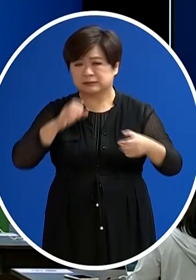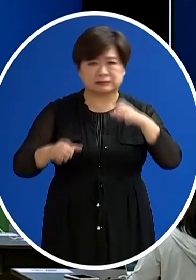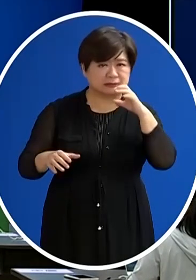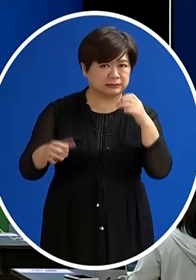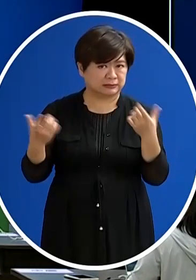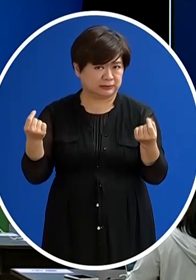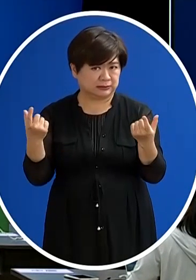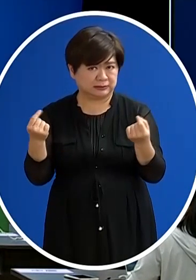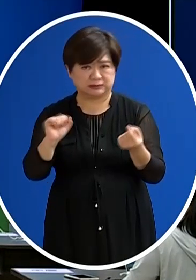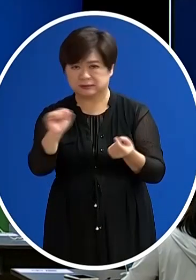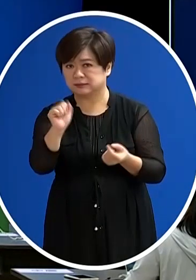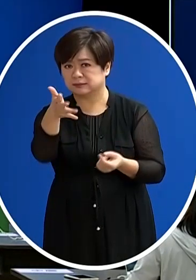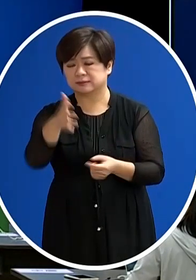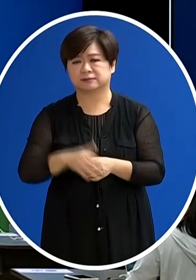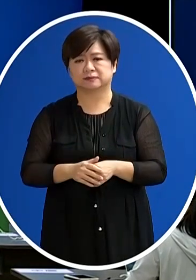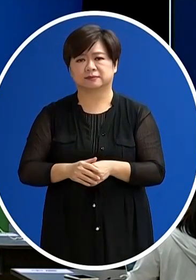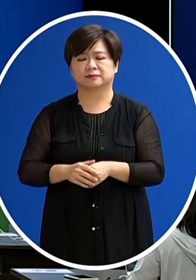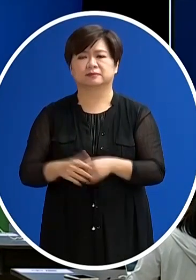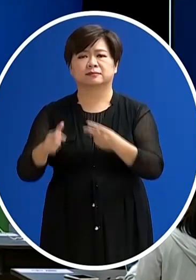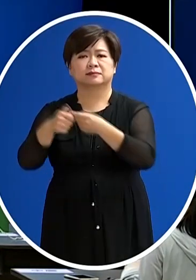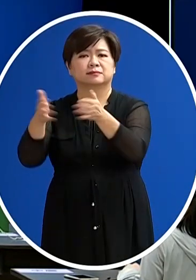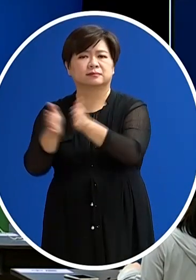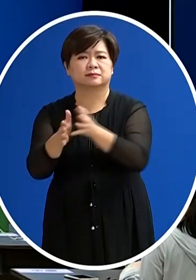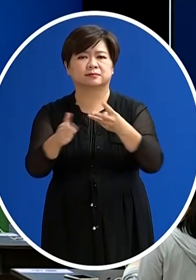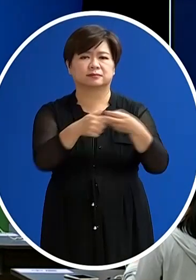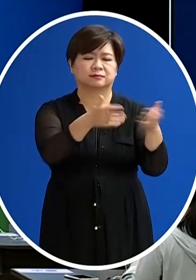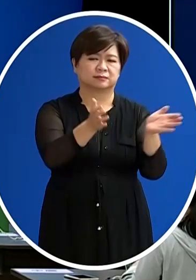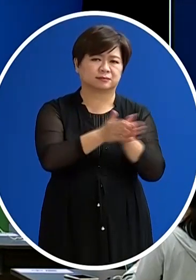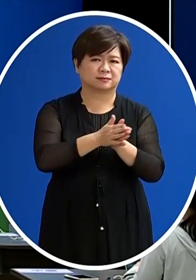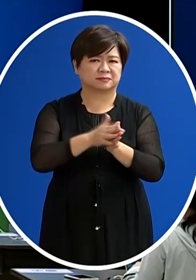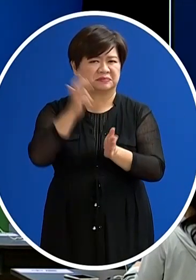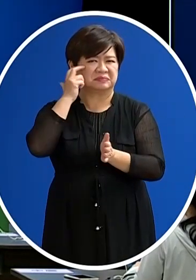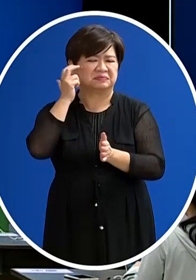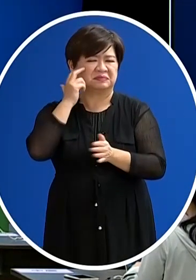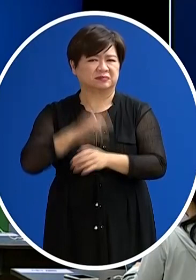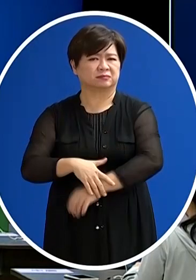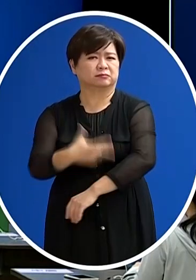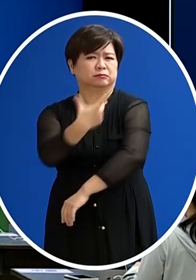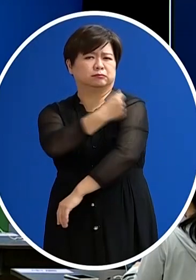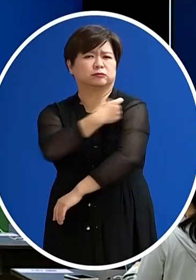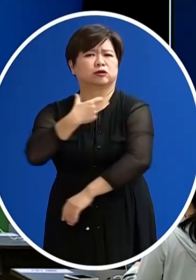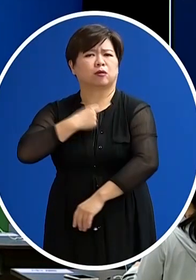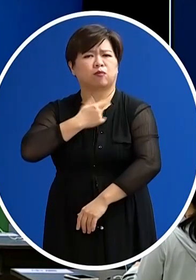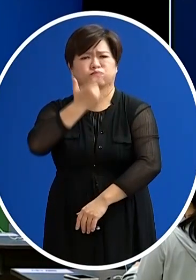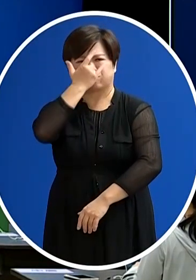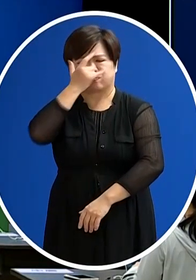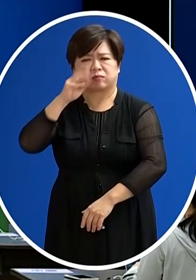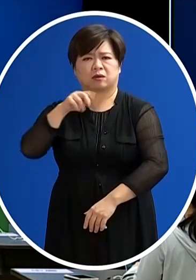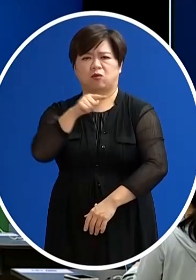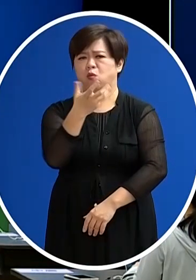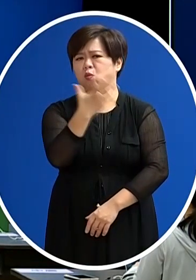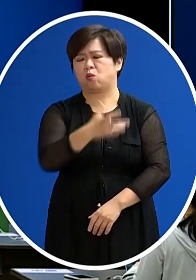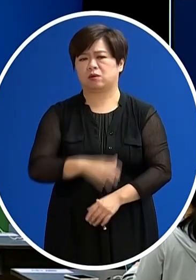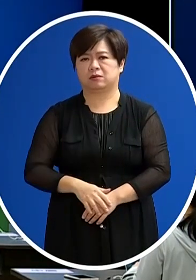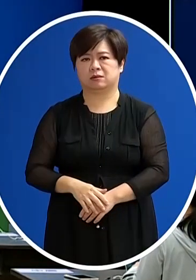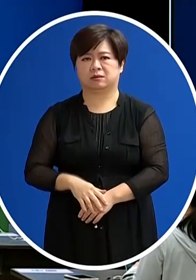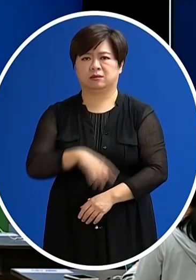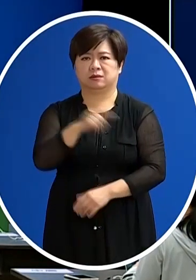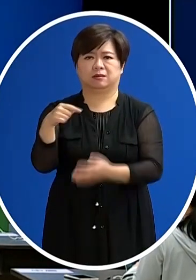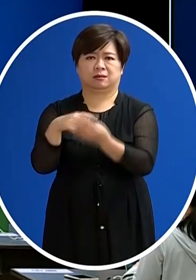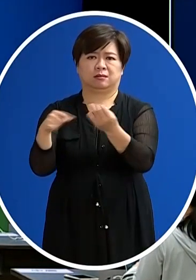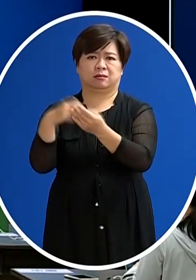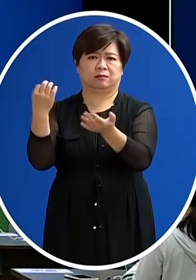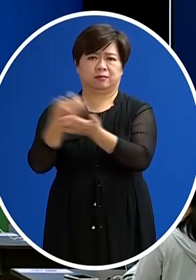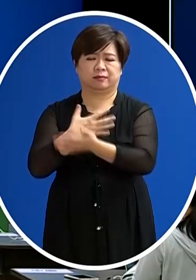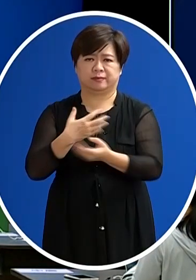为第二轮跟第三轮坚持打莫德纳的民众居多，但网友实算根据台湾买到的量其实不够这些民众打